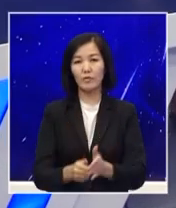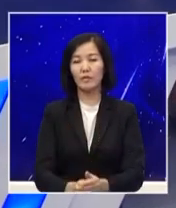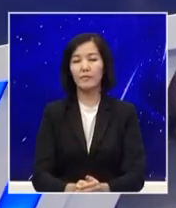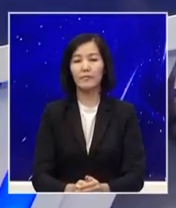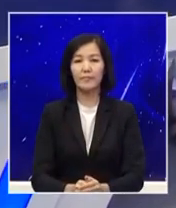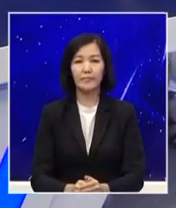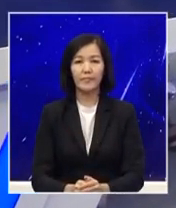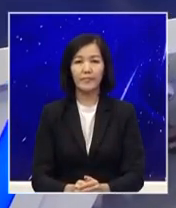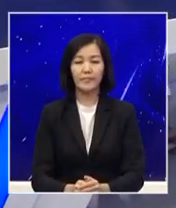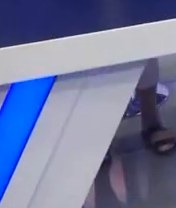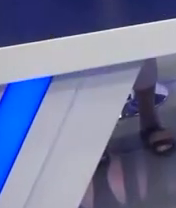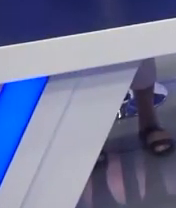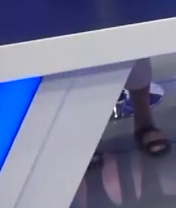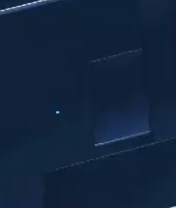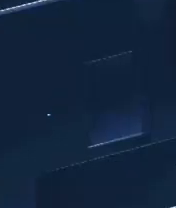көрермен бүгін көретіндеріңіз.